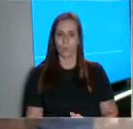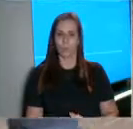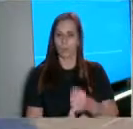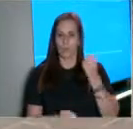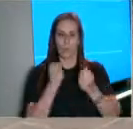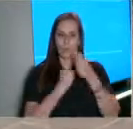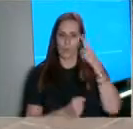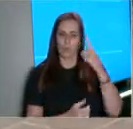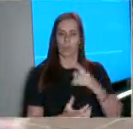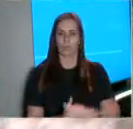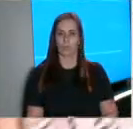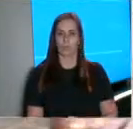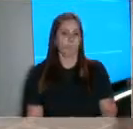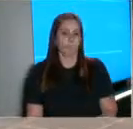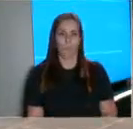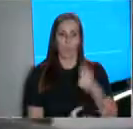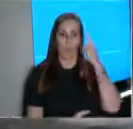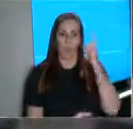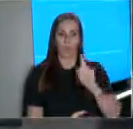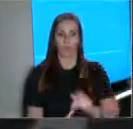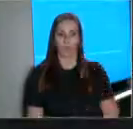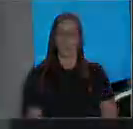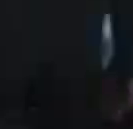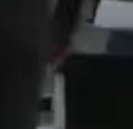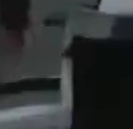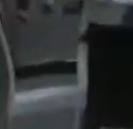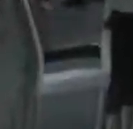קשה לדעת. לא יודעת. אוקיי.